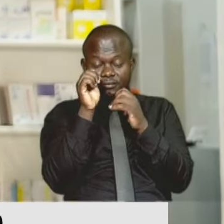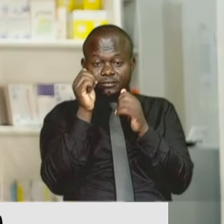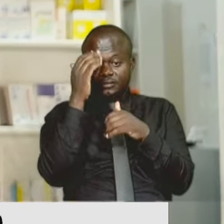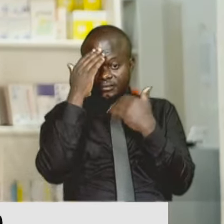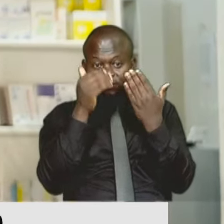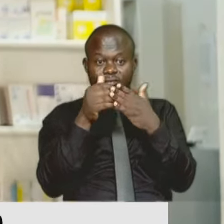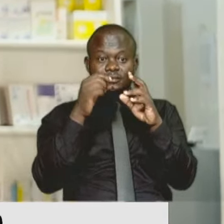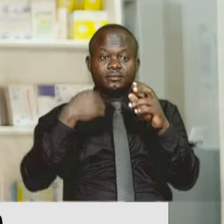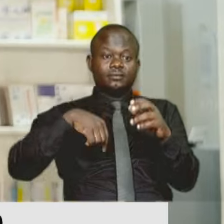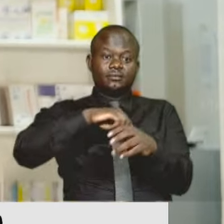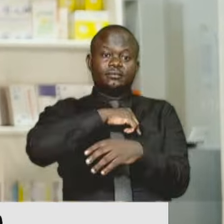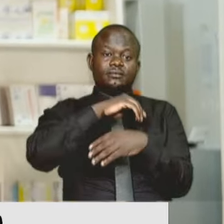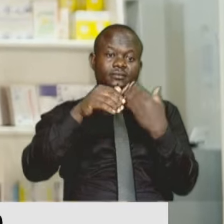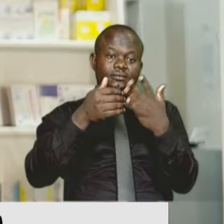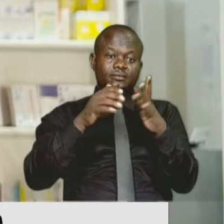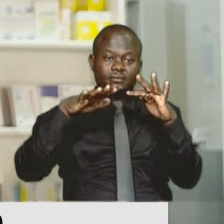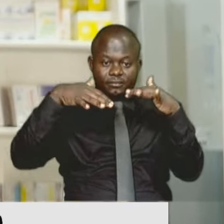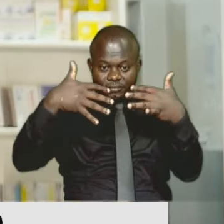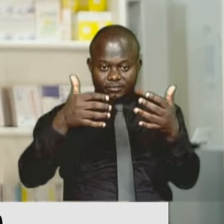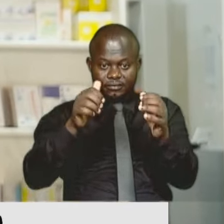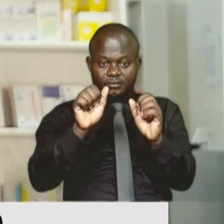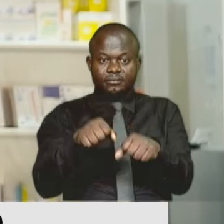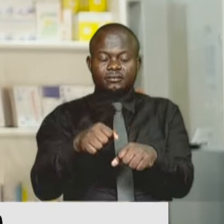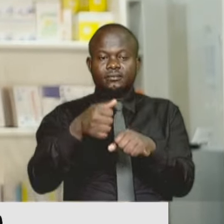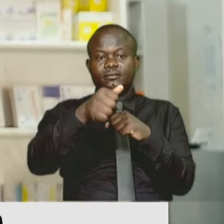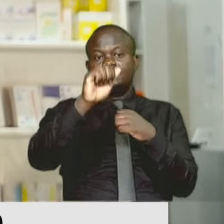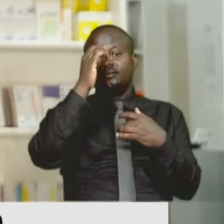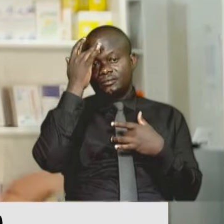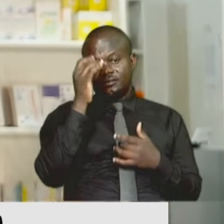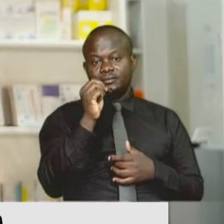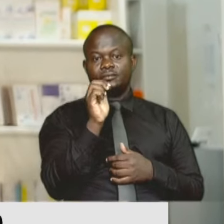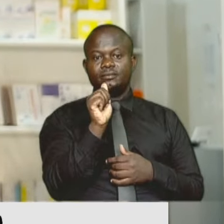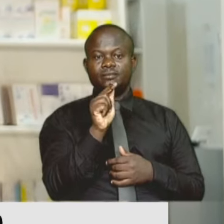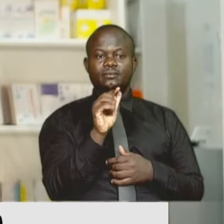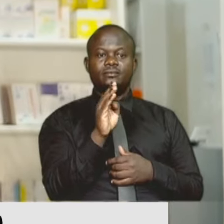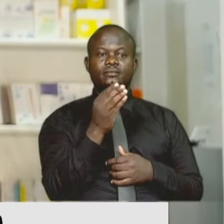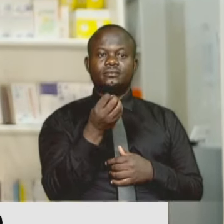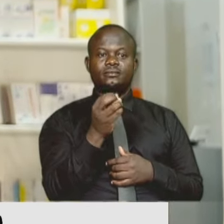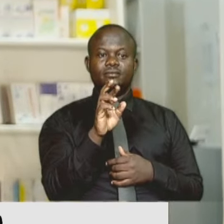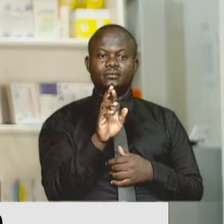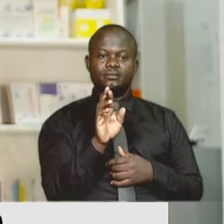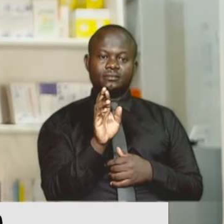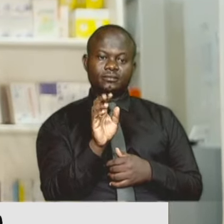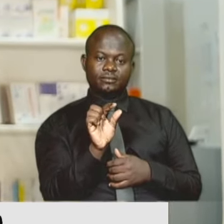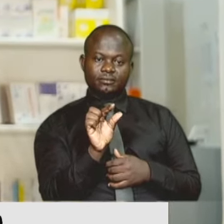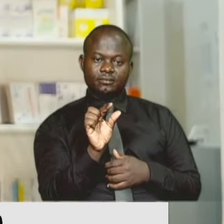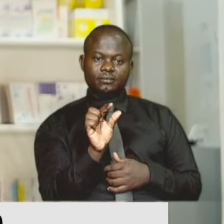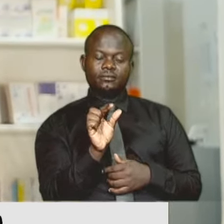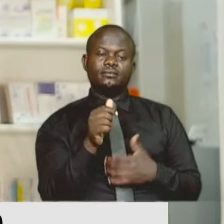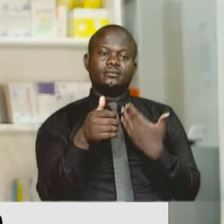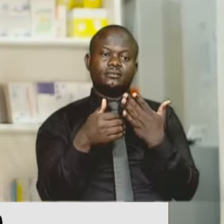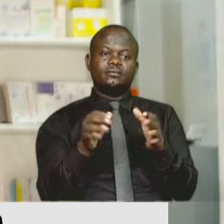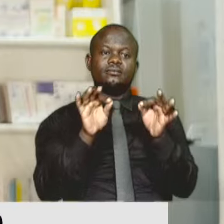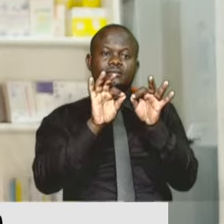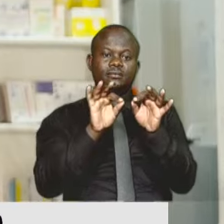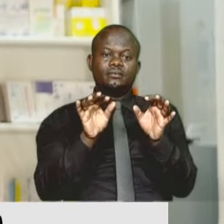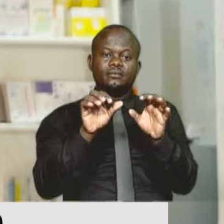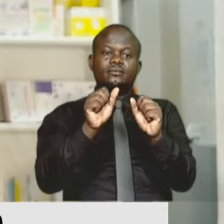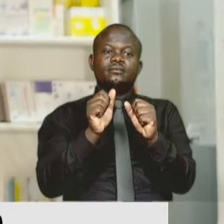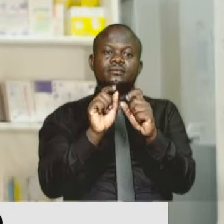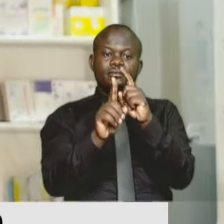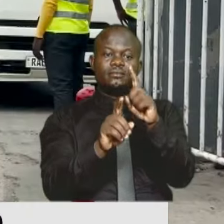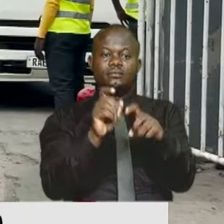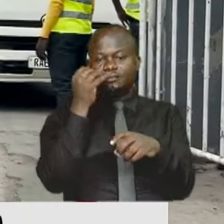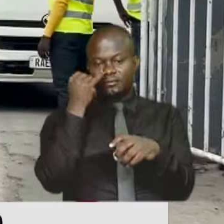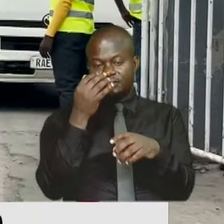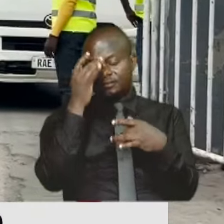afite kuko bigaragaza ko ishobora kuba ariyo ndwara ya Marburg bikaba ngombwa ko bamufatira ibizamini bakamenya niba ariyo koko cyangwa se ari